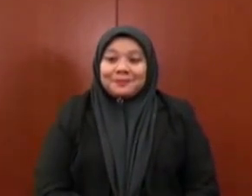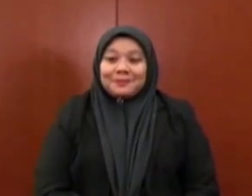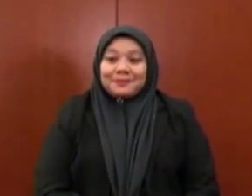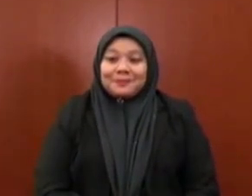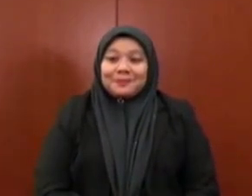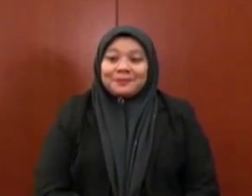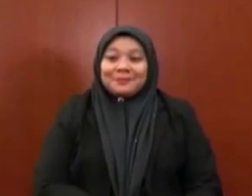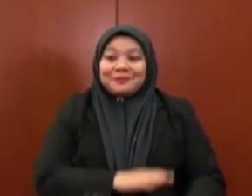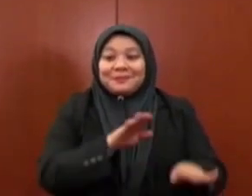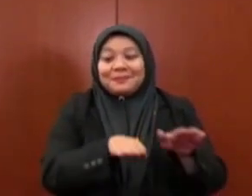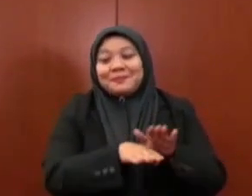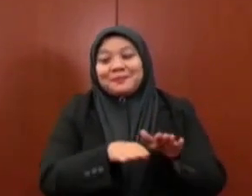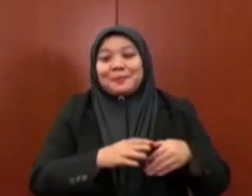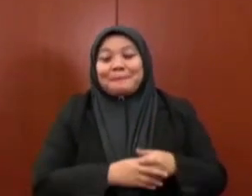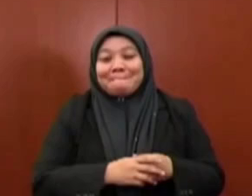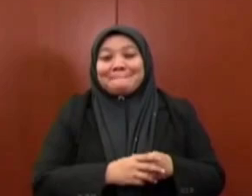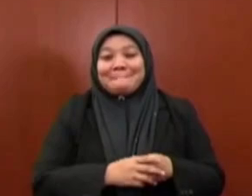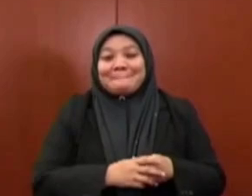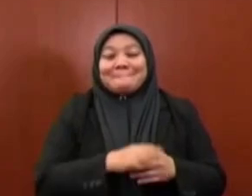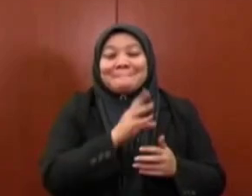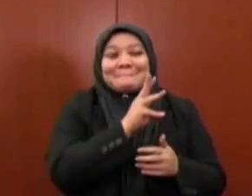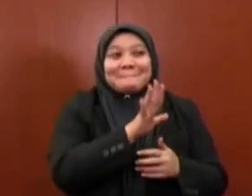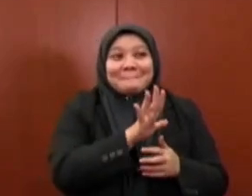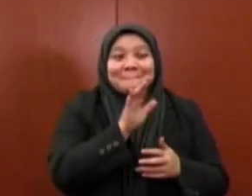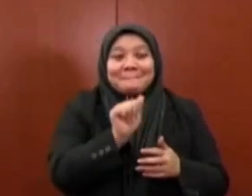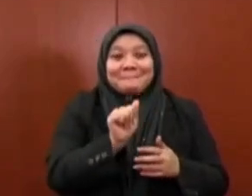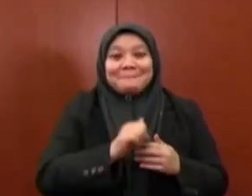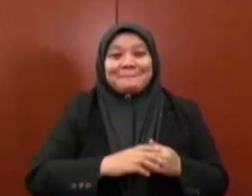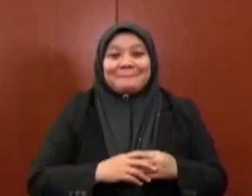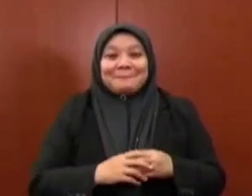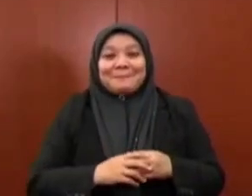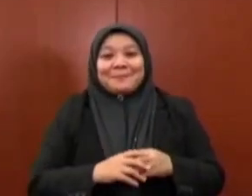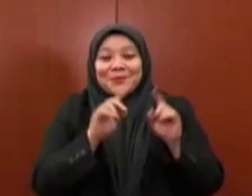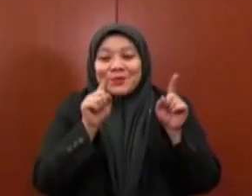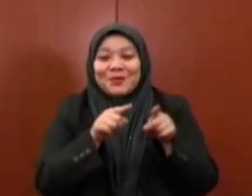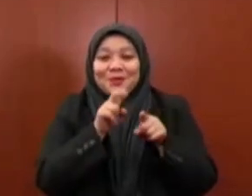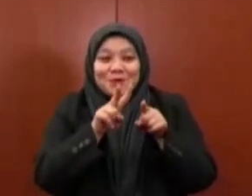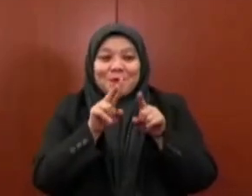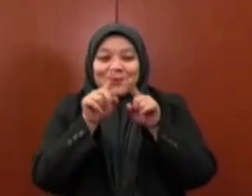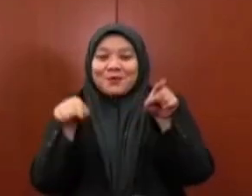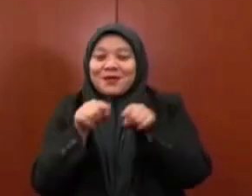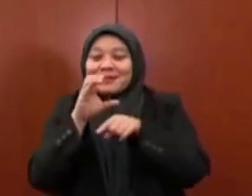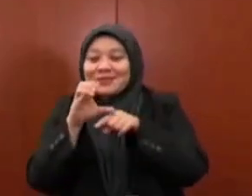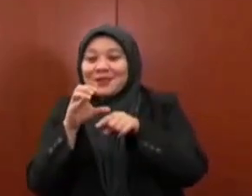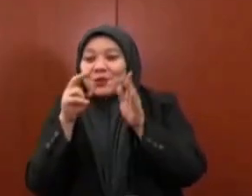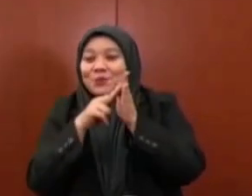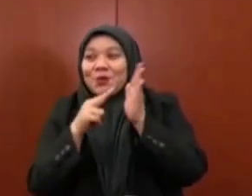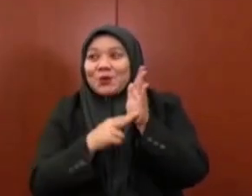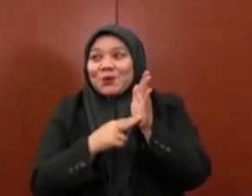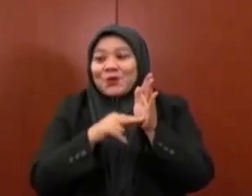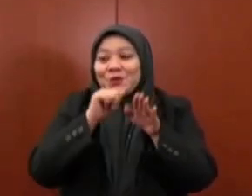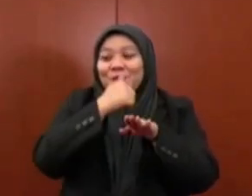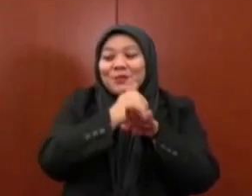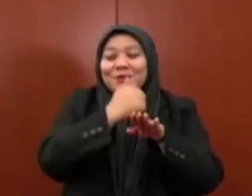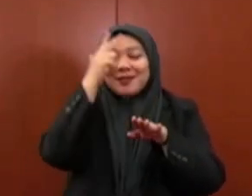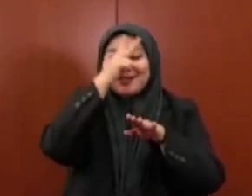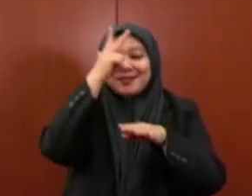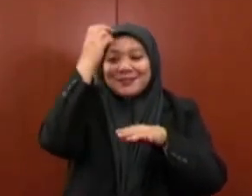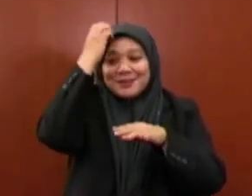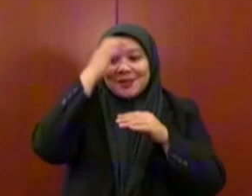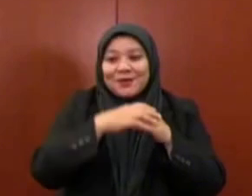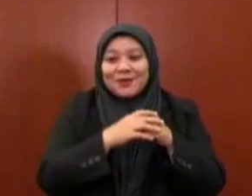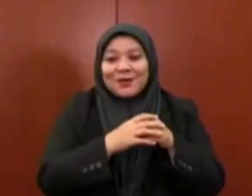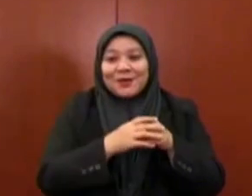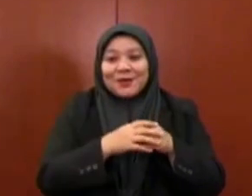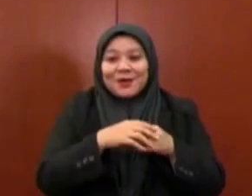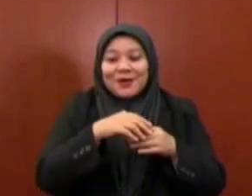Di bawah operasi perkara 65A / 2 / C Undang-Undang Tubuh Kerajaan Negeri Selangor.